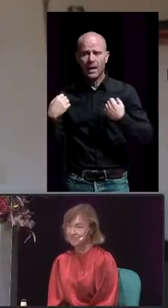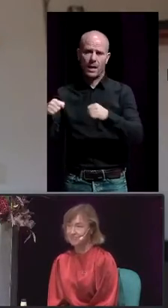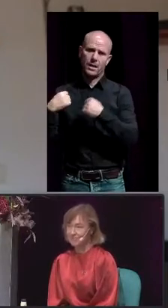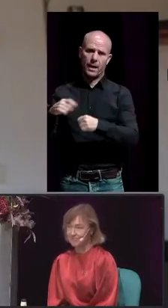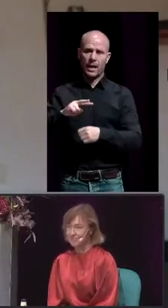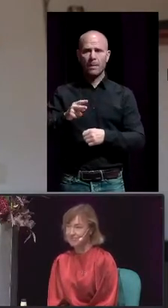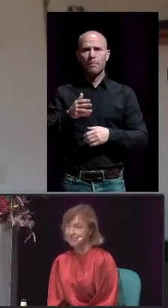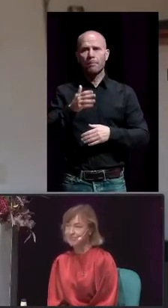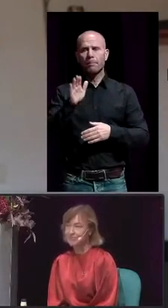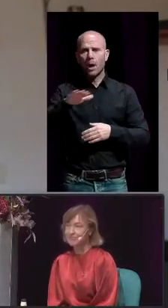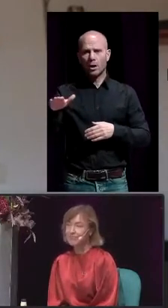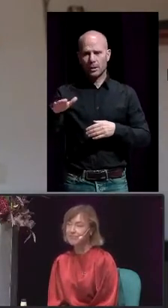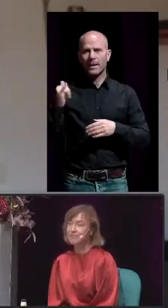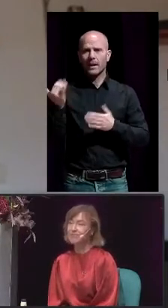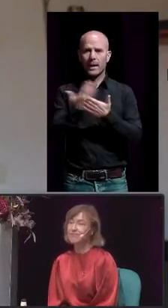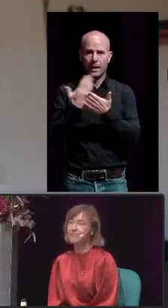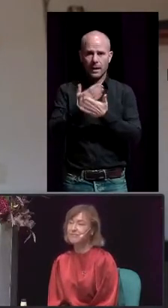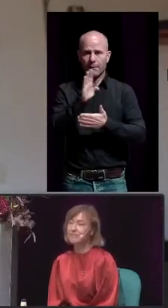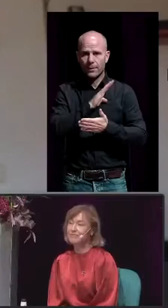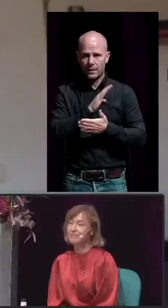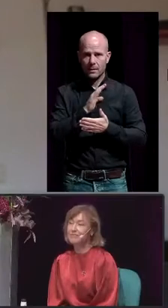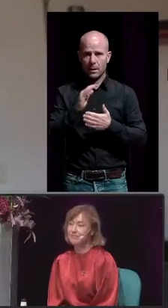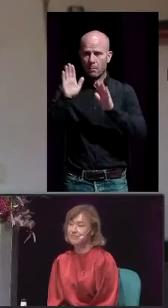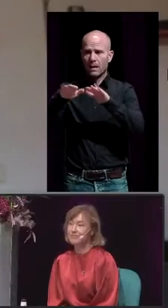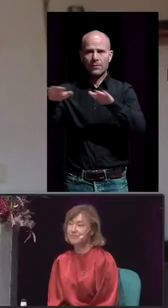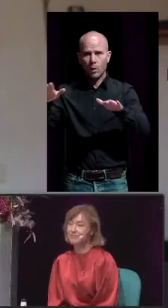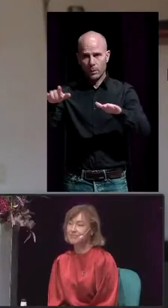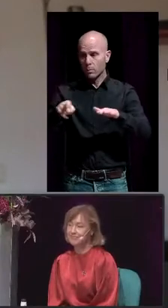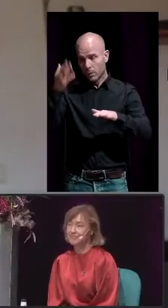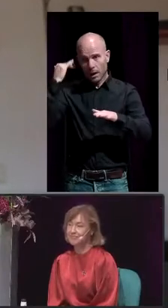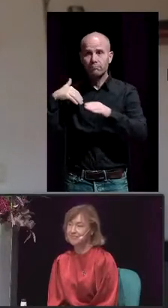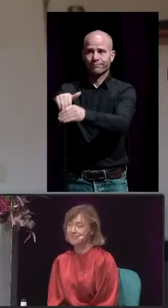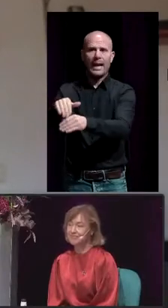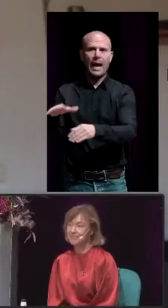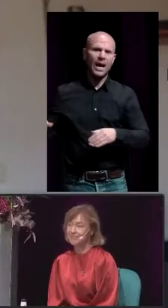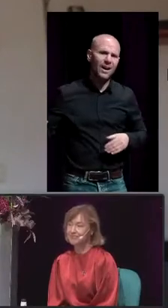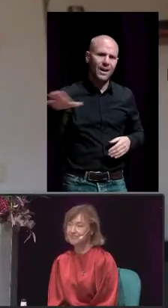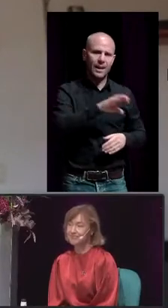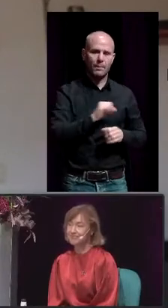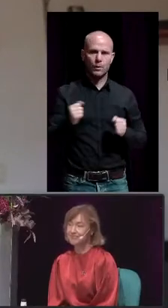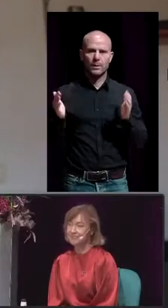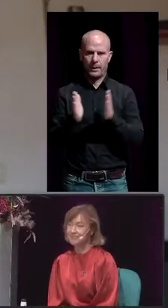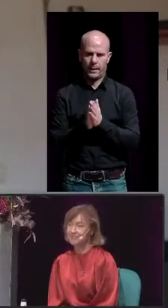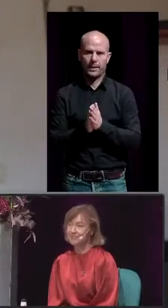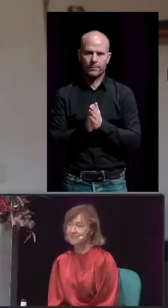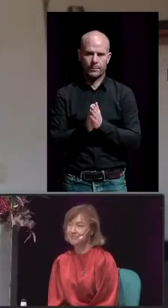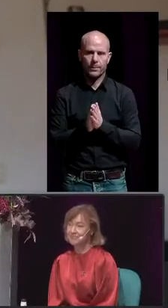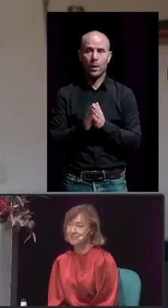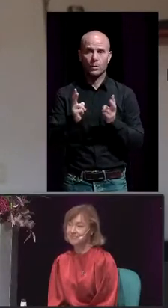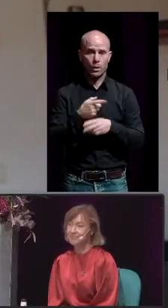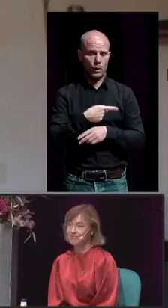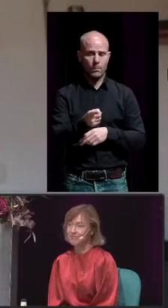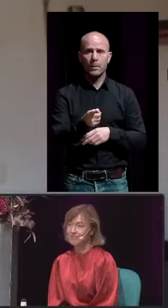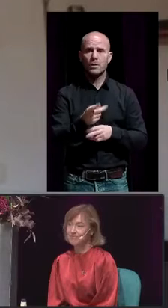i länder där det finns mer plattformar för barn att uttrycka sig. Vi måste se till att de barnen som inte är en